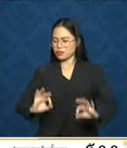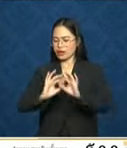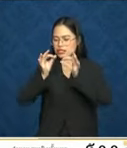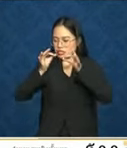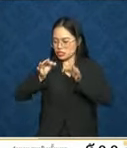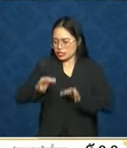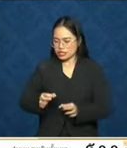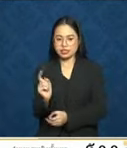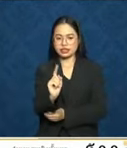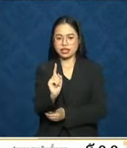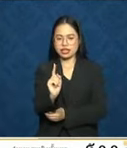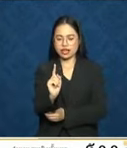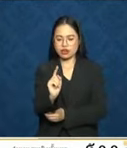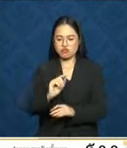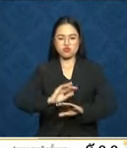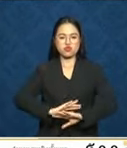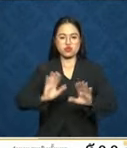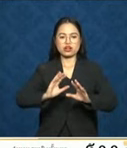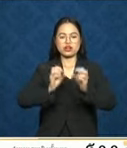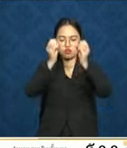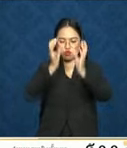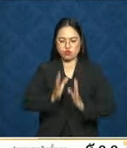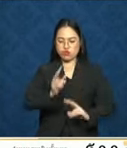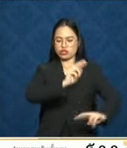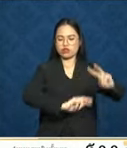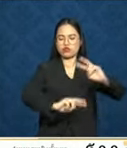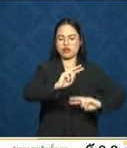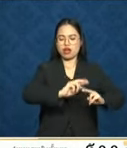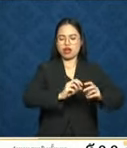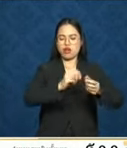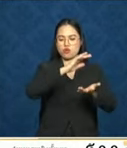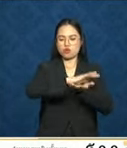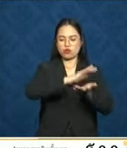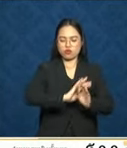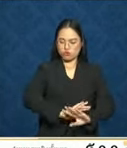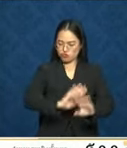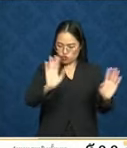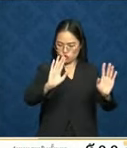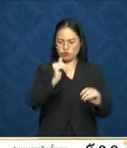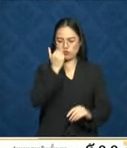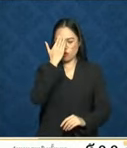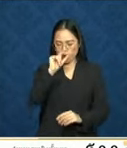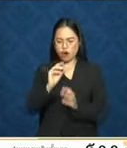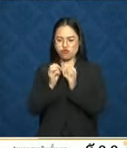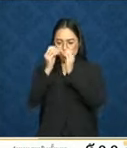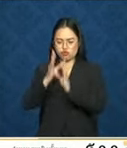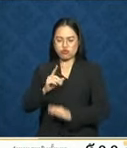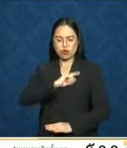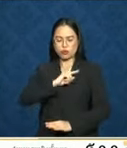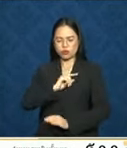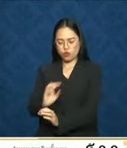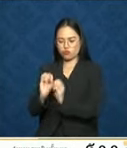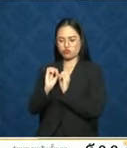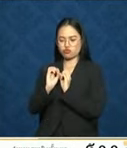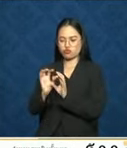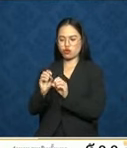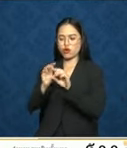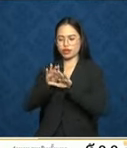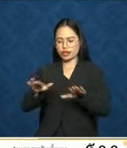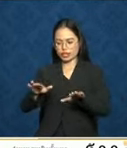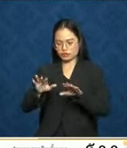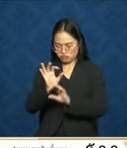ษานะคะก็คือการยกเลิกครูเวรนะคะเพราะคุณครูเนี่ยมีหน้าที่หลักก็คือการสอนหนังสือนะคะและอีกเรื่องที่สำ